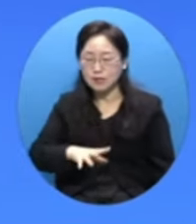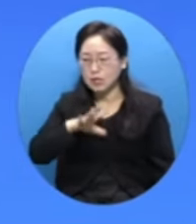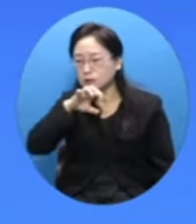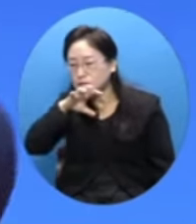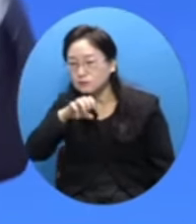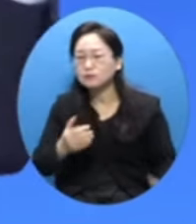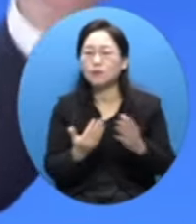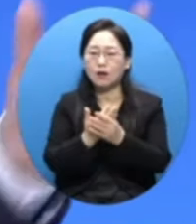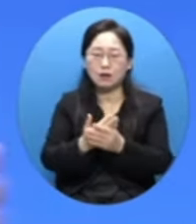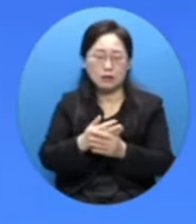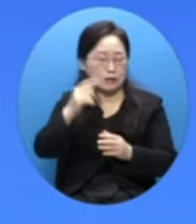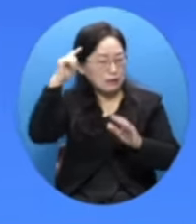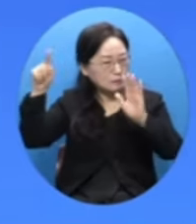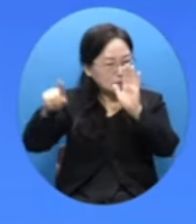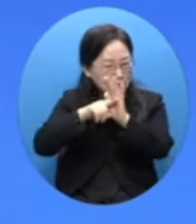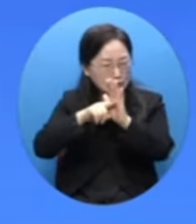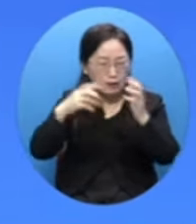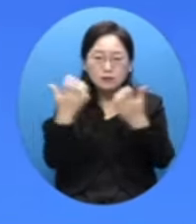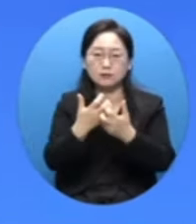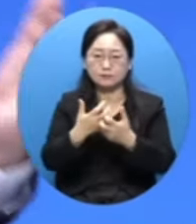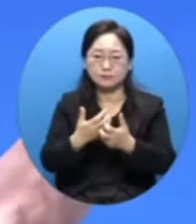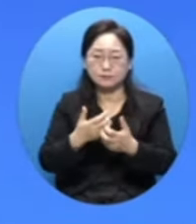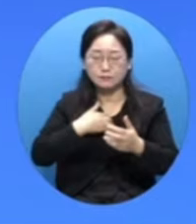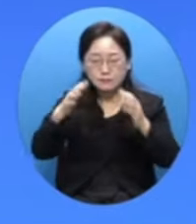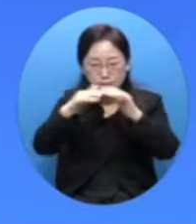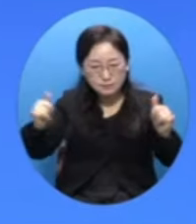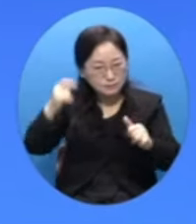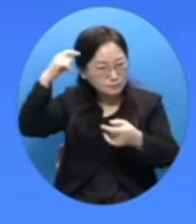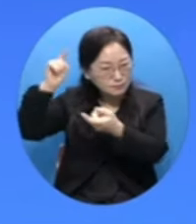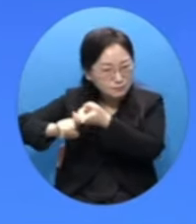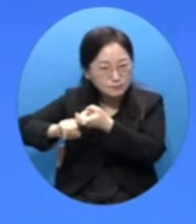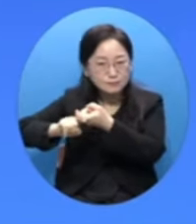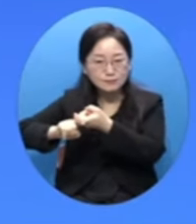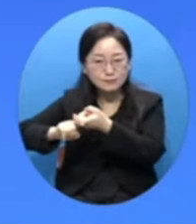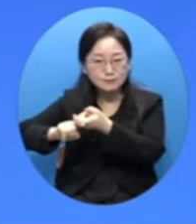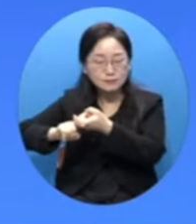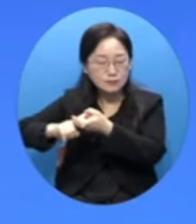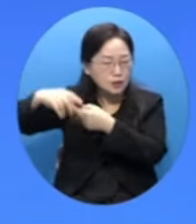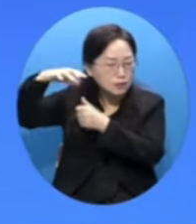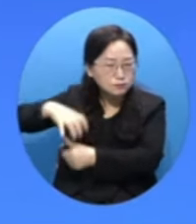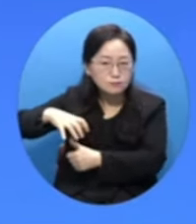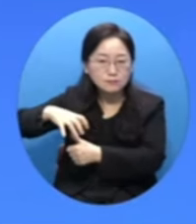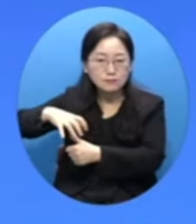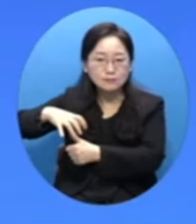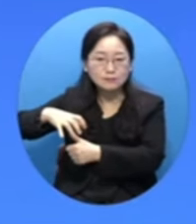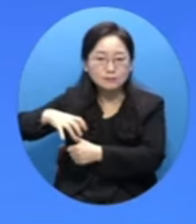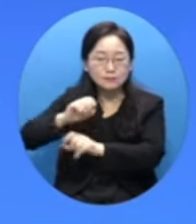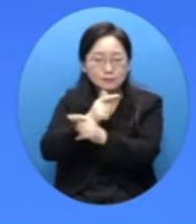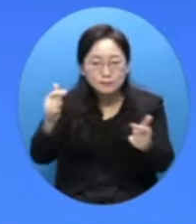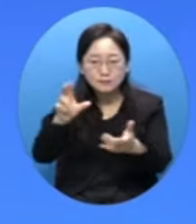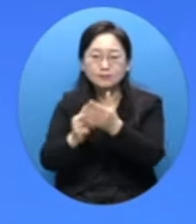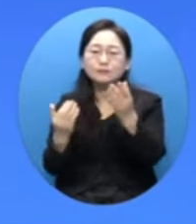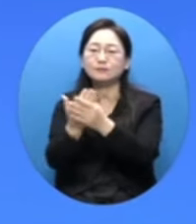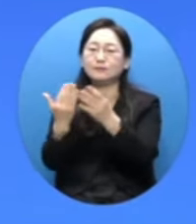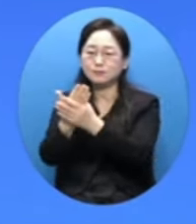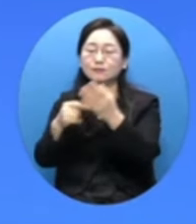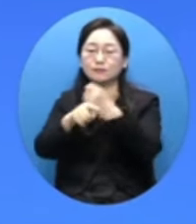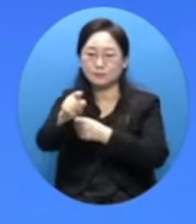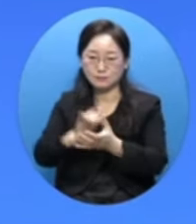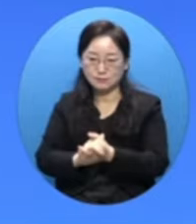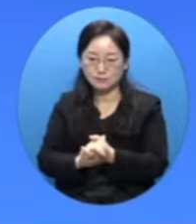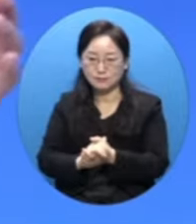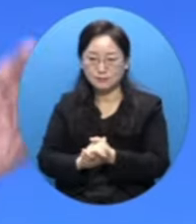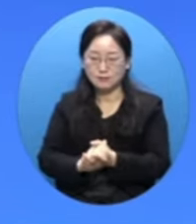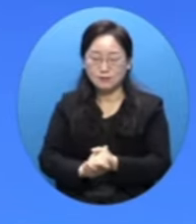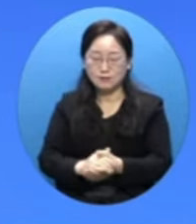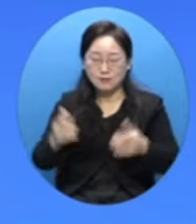나옵니다. 부정생각으로 가득하게 됩니다. 내 인간의 생각이 나를 점령해서 온갖 문제를 일으키게 되는 것입니다. 그렇기 때문에